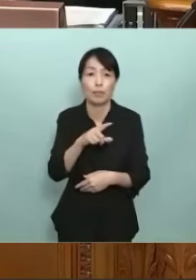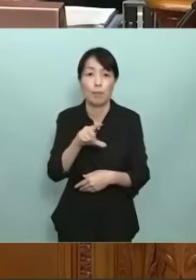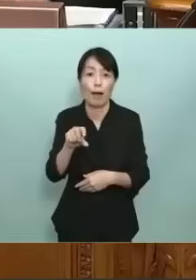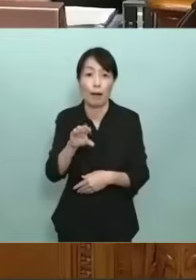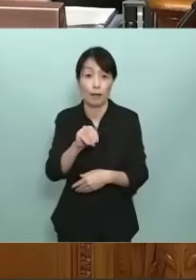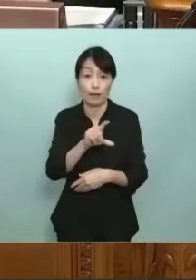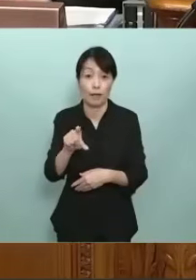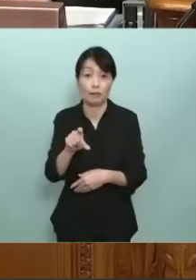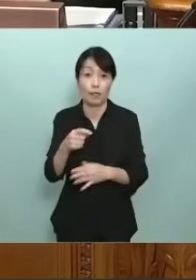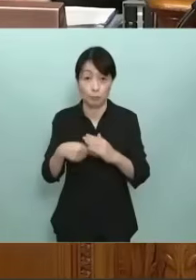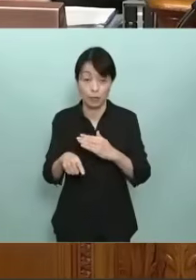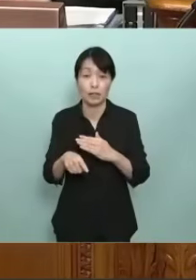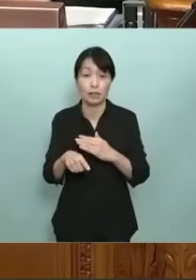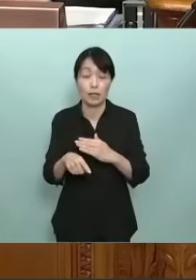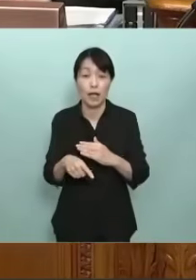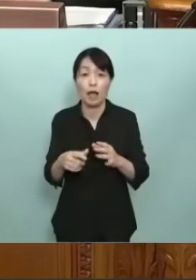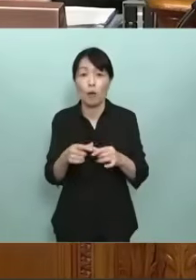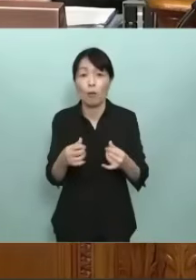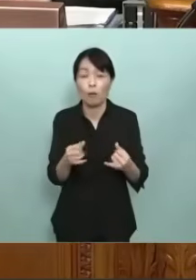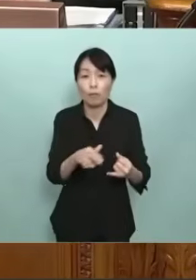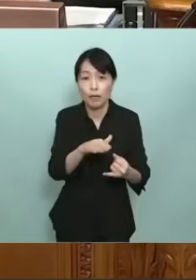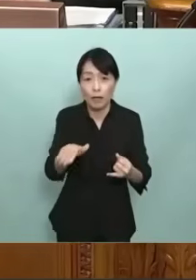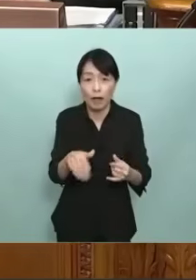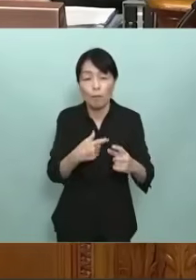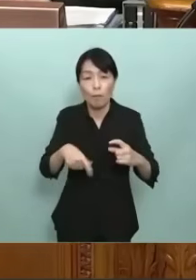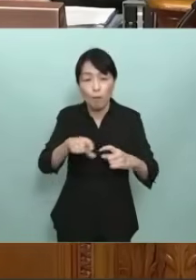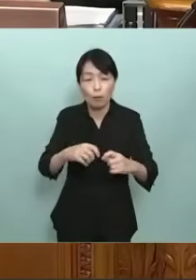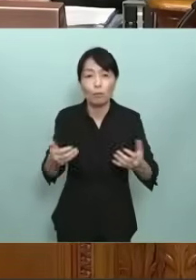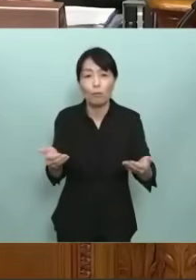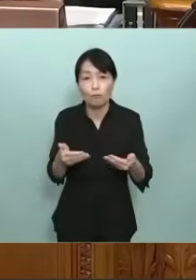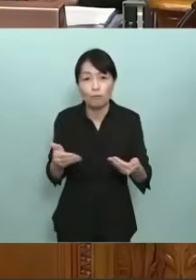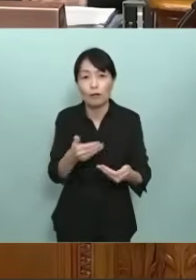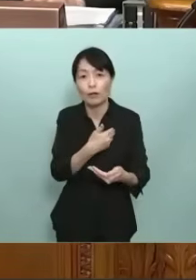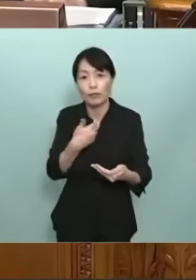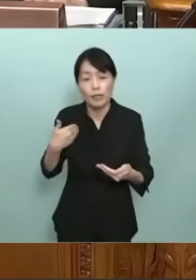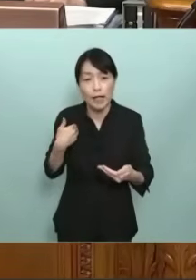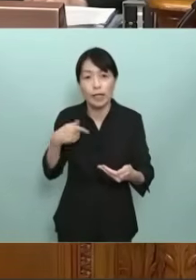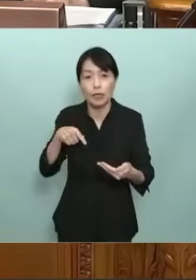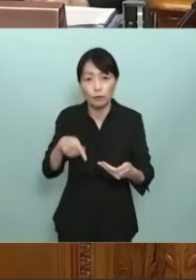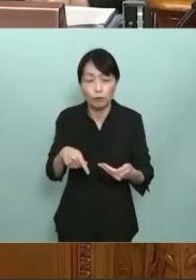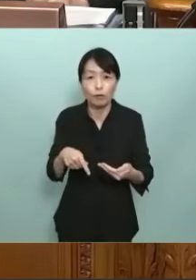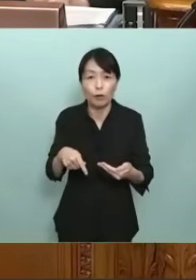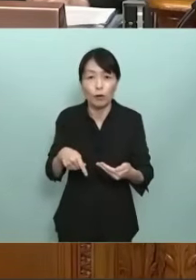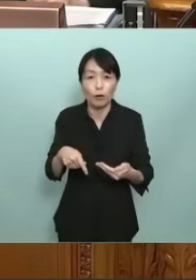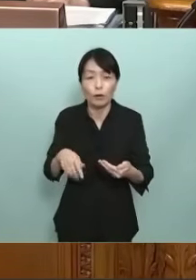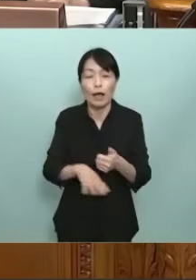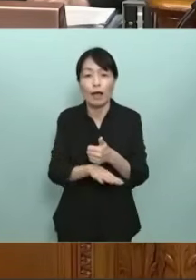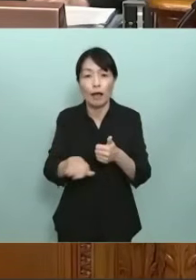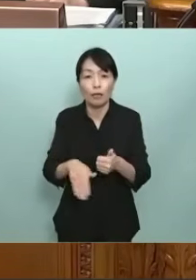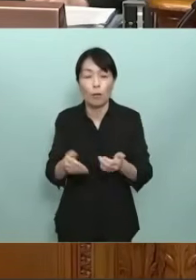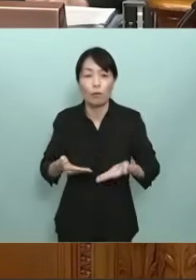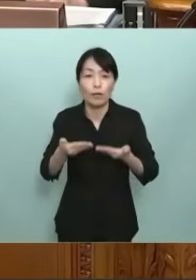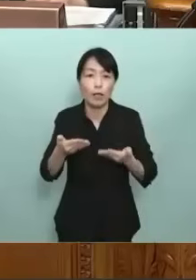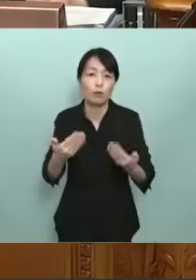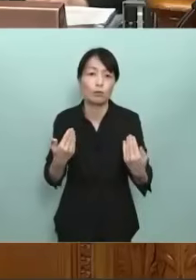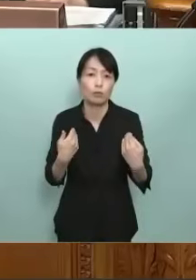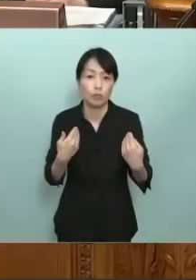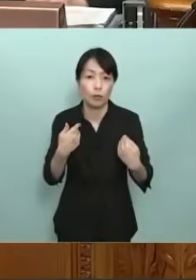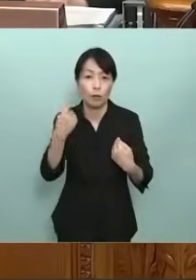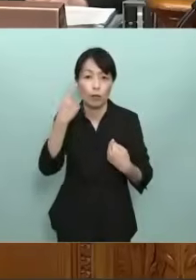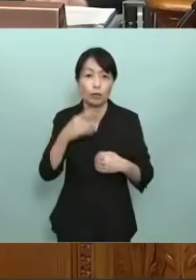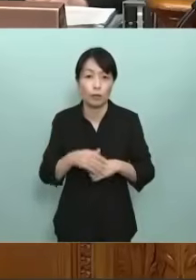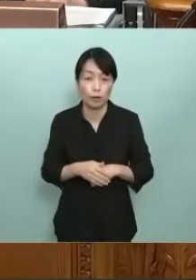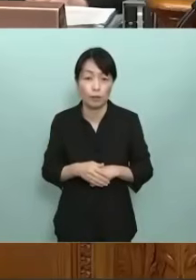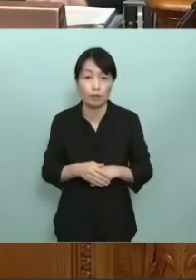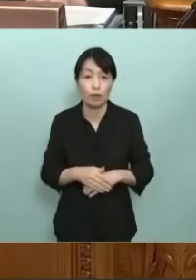もっと働ける手取りを増やせる環境を提供するべきではないですかさらに生まれた